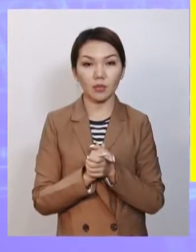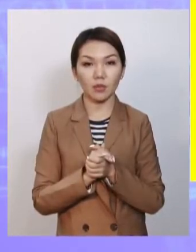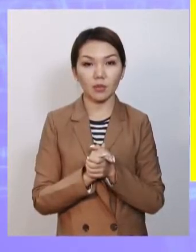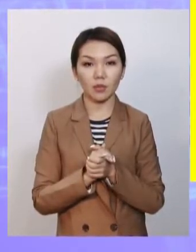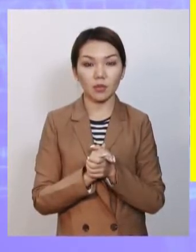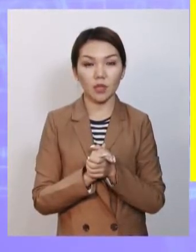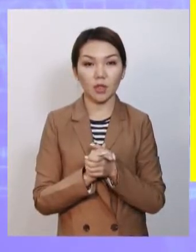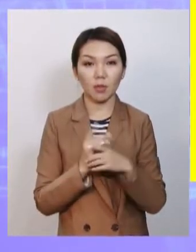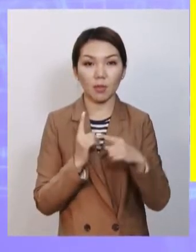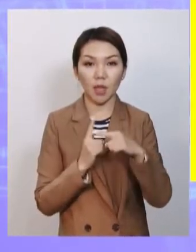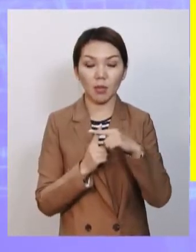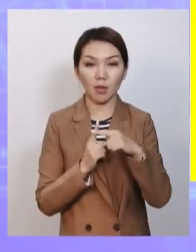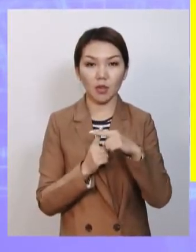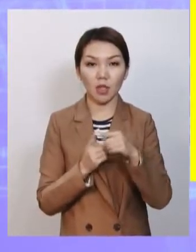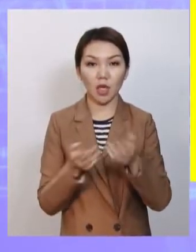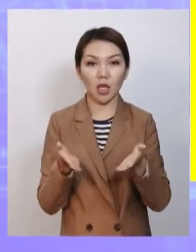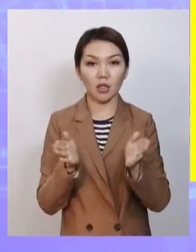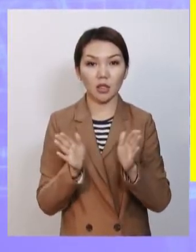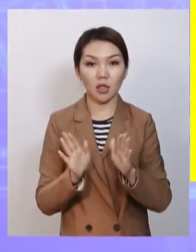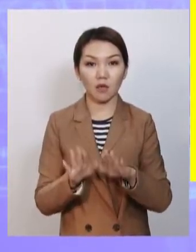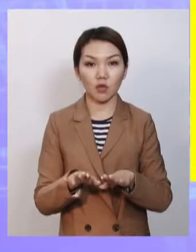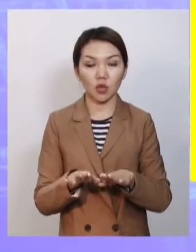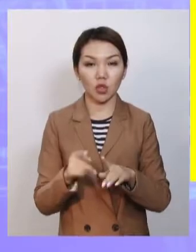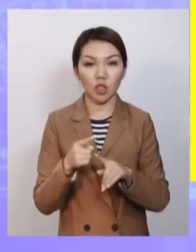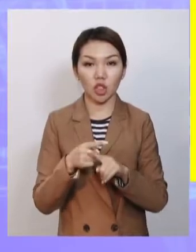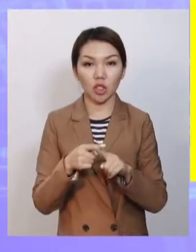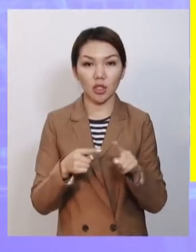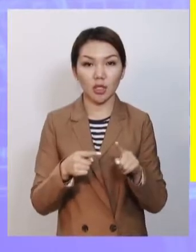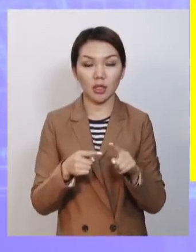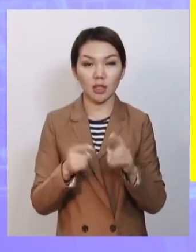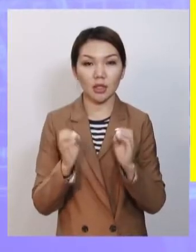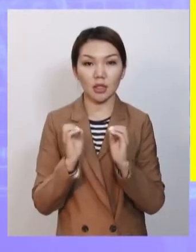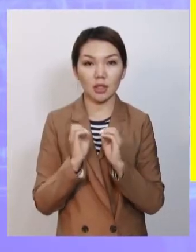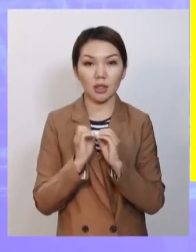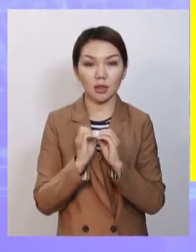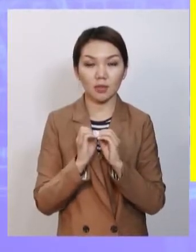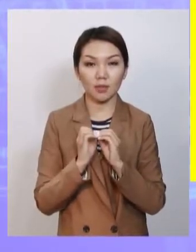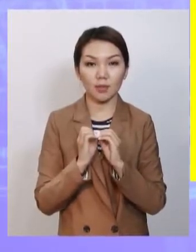прибавим оставшуюся часть 10